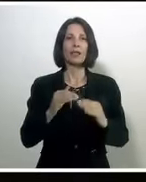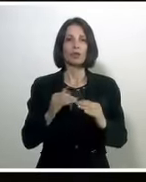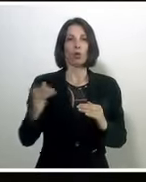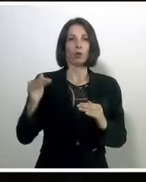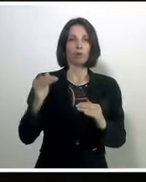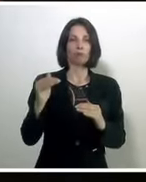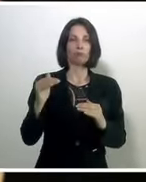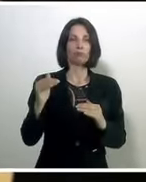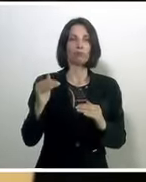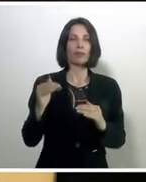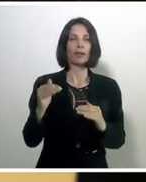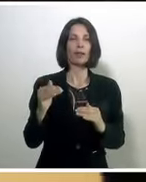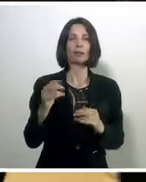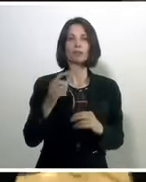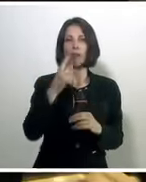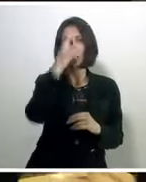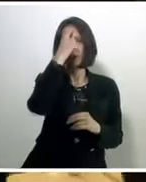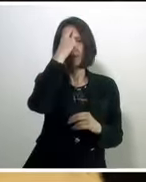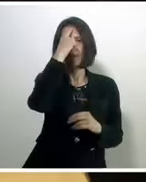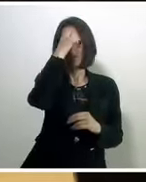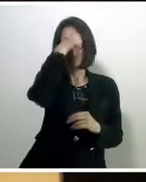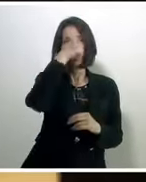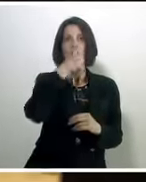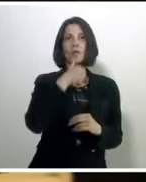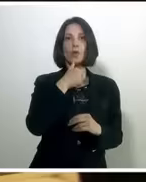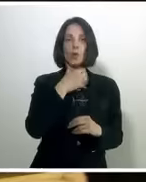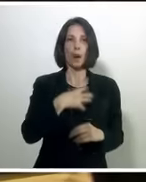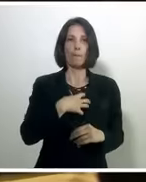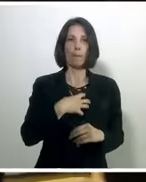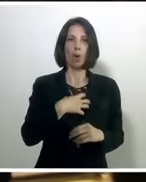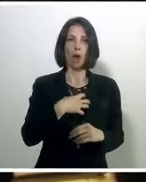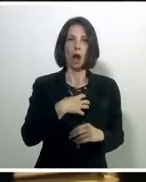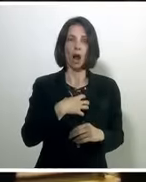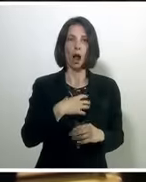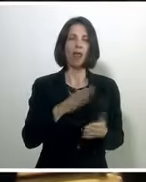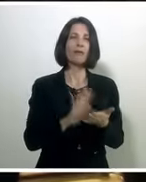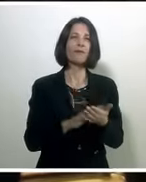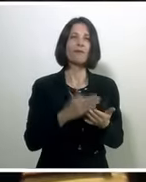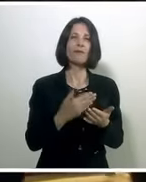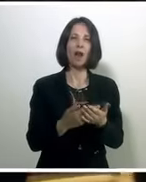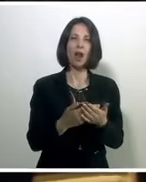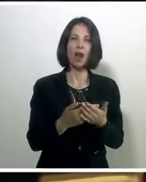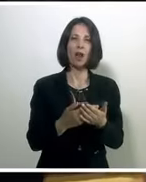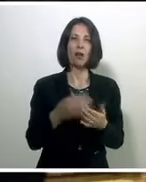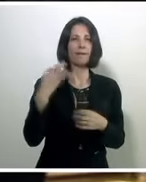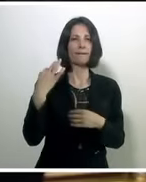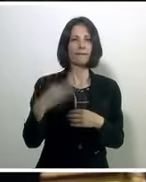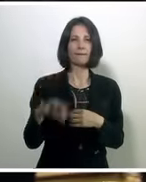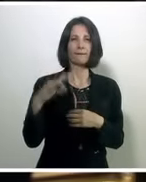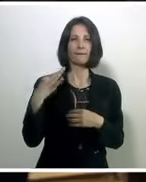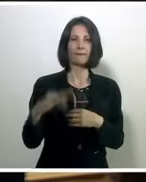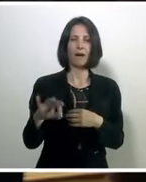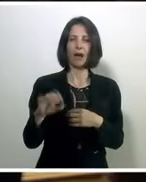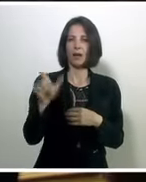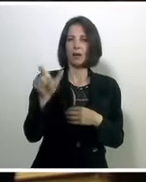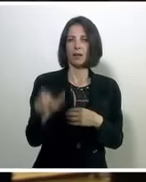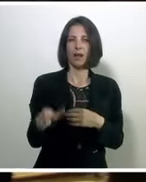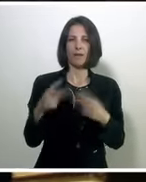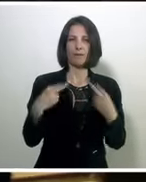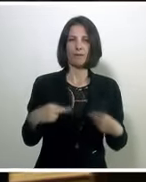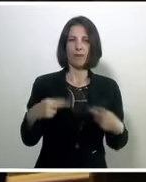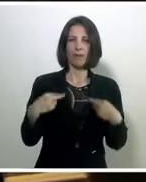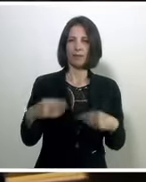per l'esemplare figura morale e gli alti valori che ne hanno caratterizzato la vita l'onestà di